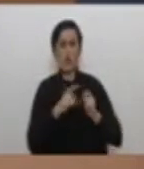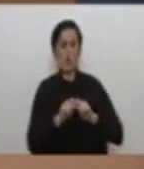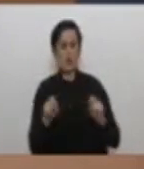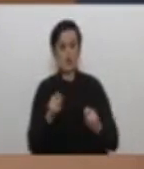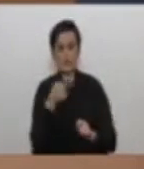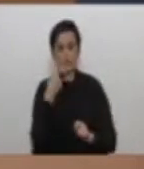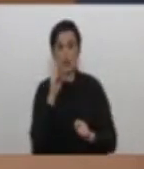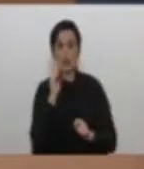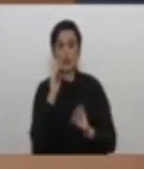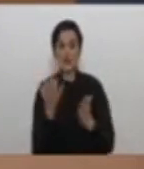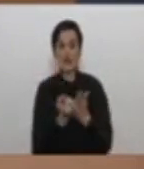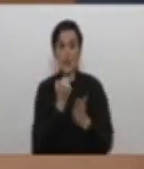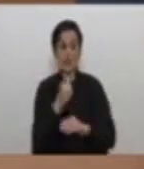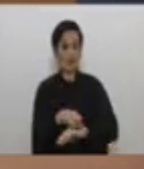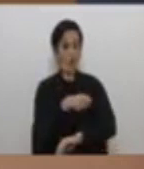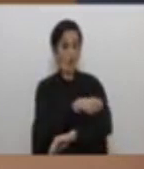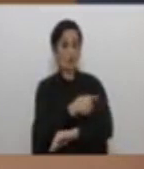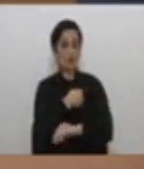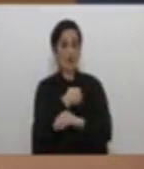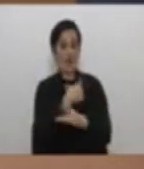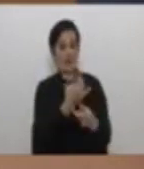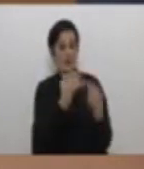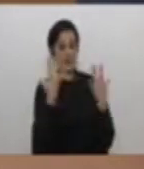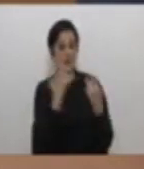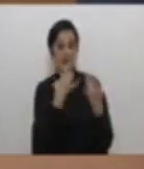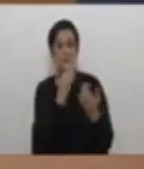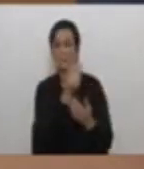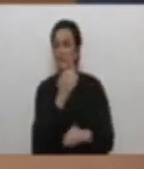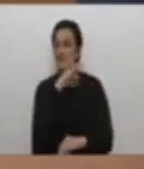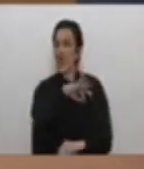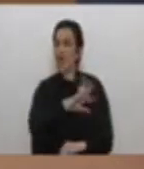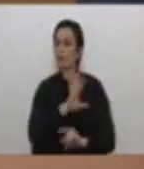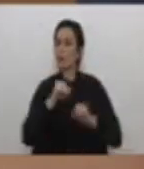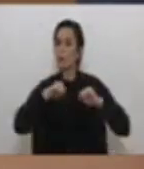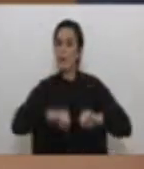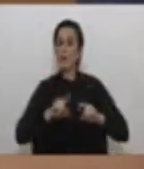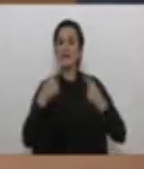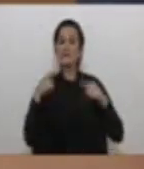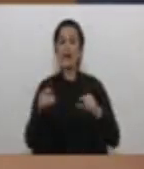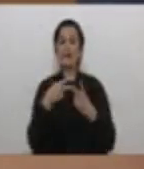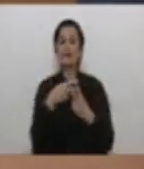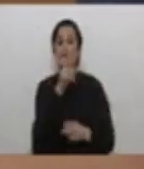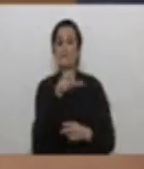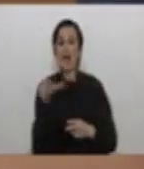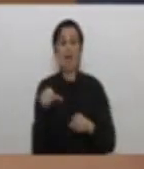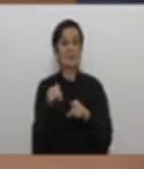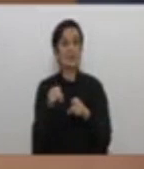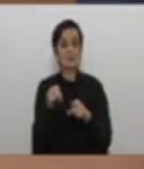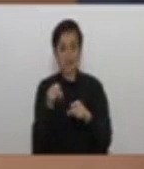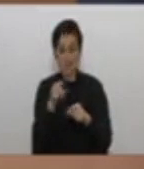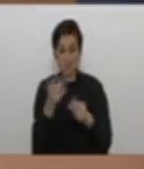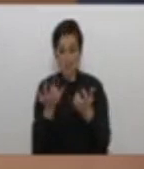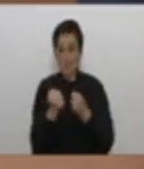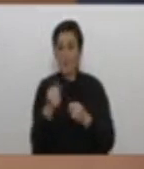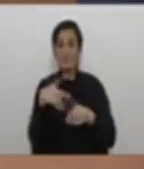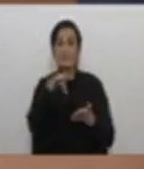როდესაც გამარჯვებული პარტია ჩვენ გვიცხადებთ, რომ თქვენ არ გამოიყენებთ იმ უფლებას, რაც სხვა პატიმრებმა მიიღეს და არ გადაიყვანთ მას სამოქალაქო